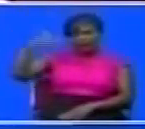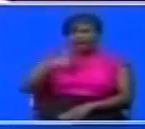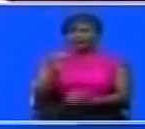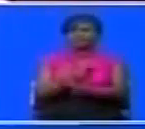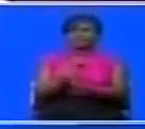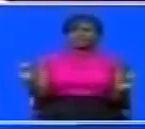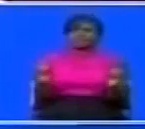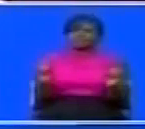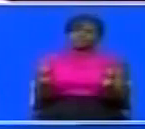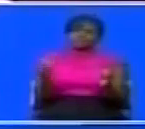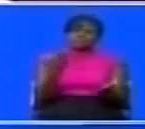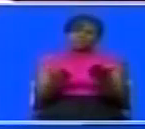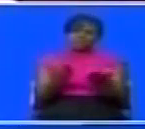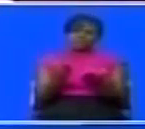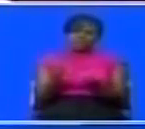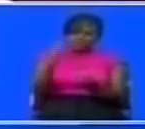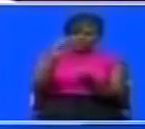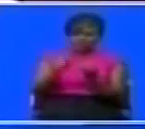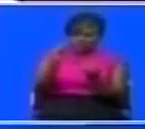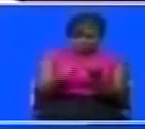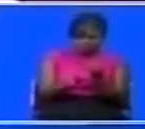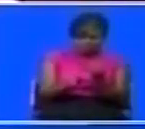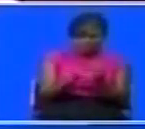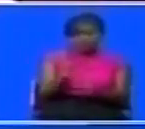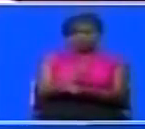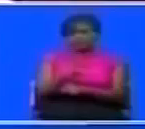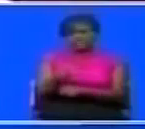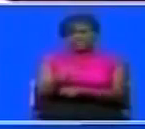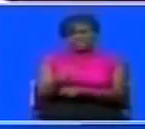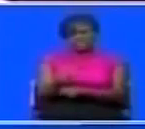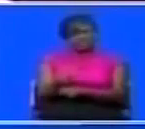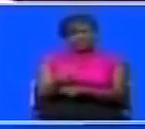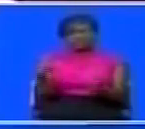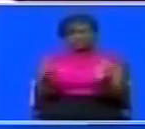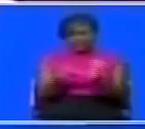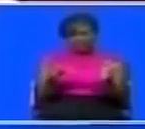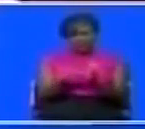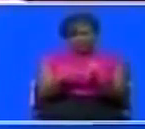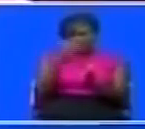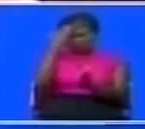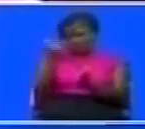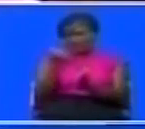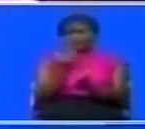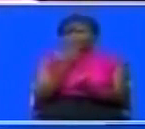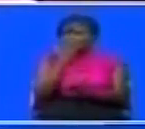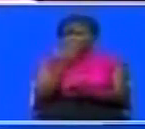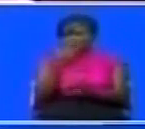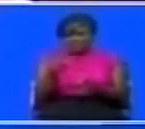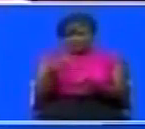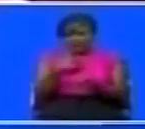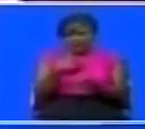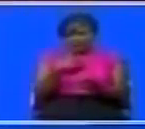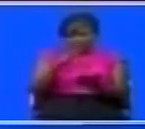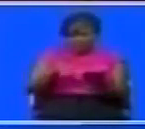pengine anatumia mafuta ya taa. Na unaona mafuta ya taa tena taa inakuaga shida saa zingine kwa sababu ya moshi. Tu